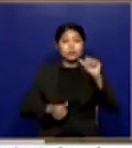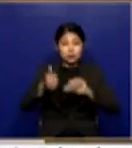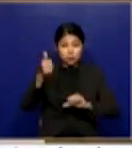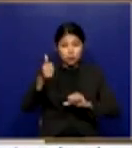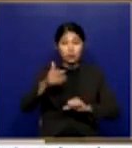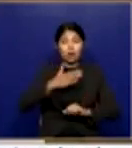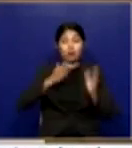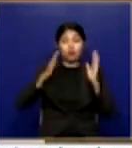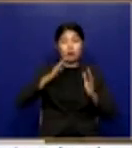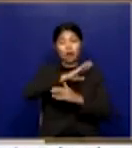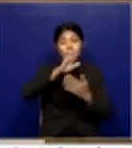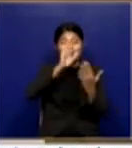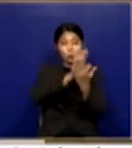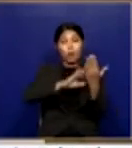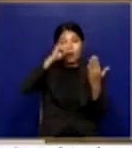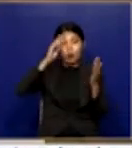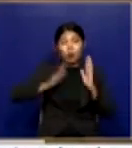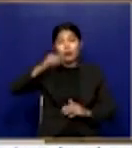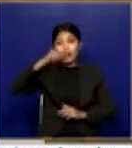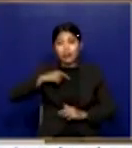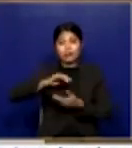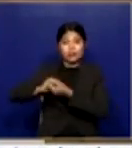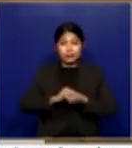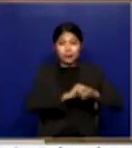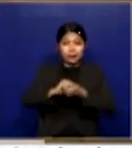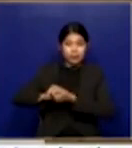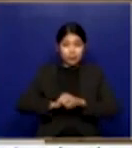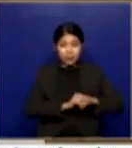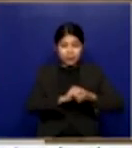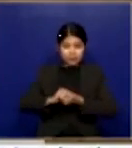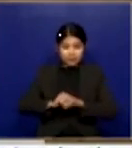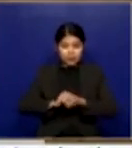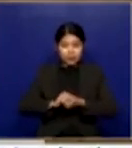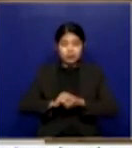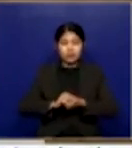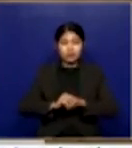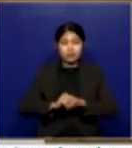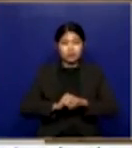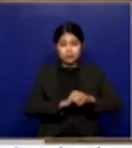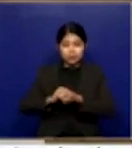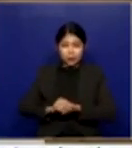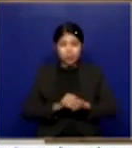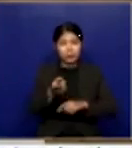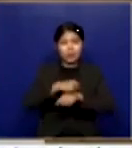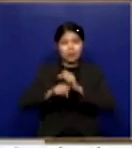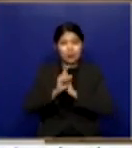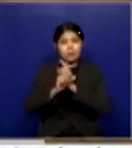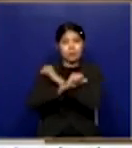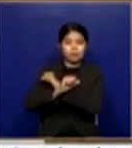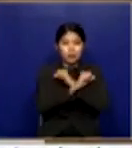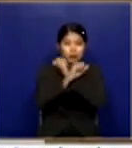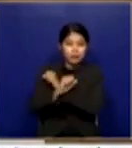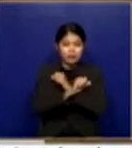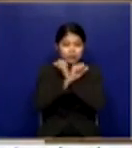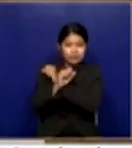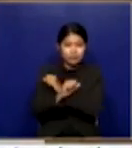พวกเราคนไทยทุกคนที่มีความสมัครสามัคคีร่วมใจร่วมร่วมมือร่วมใจกันปฏิบัติตามมาตรการป้องกัน